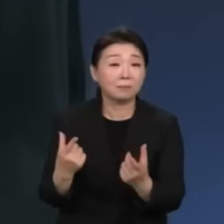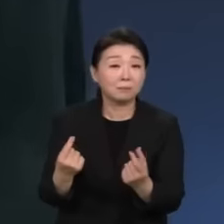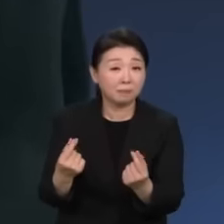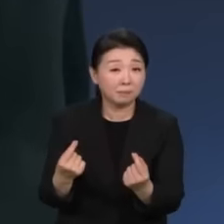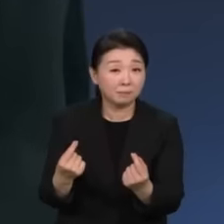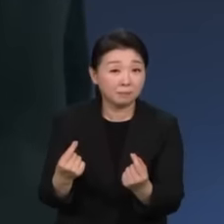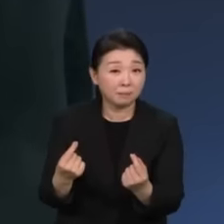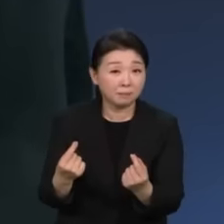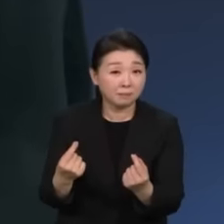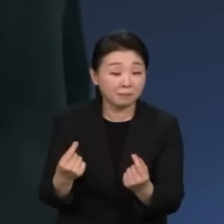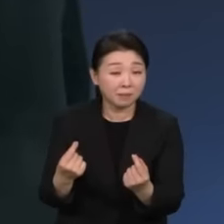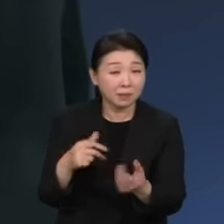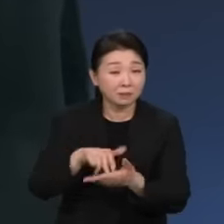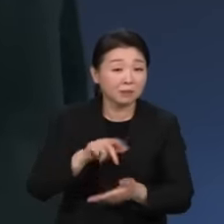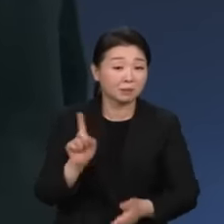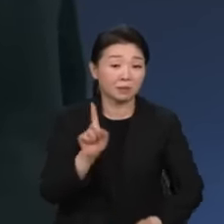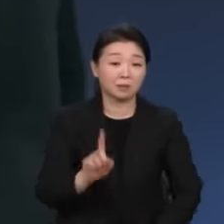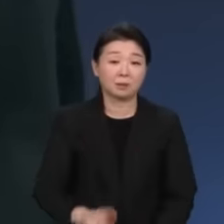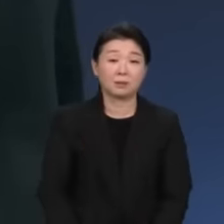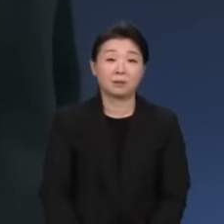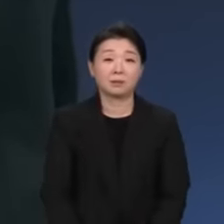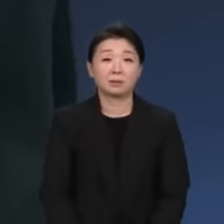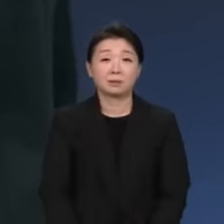나오던데 어떻게 봐야 합니까?